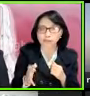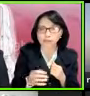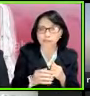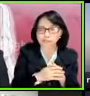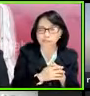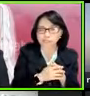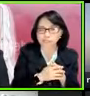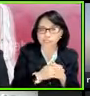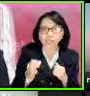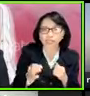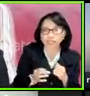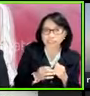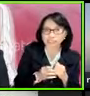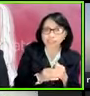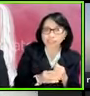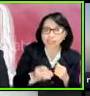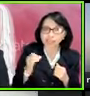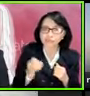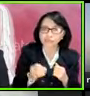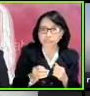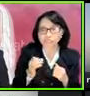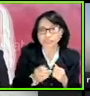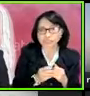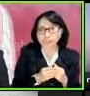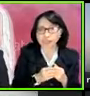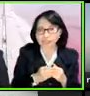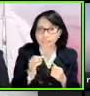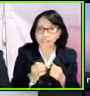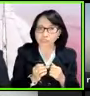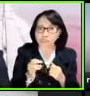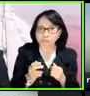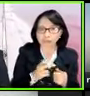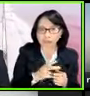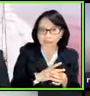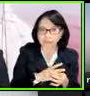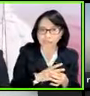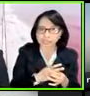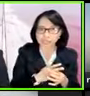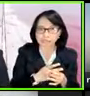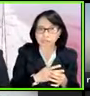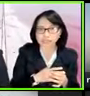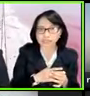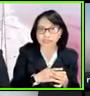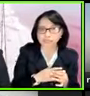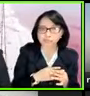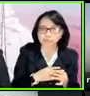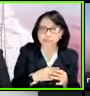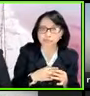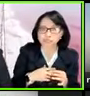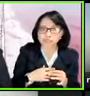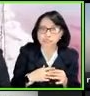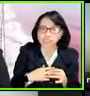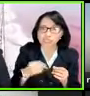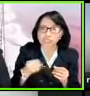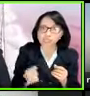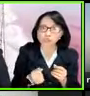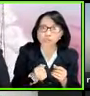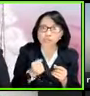1-6 Saya ulangi lagi efesus 3 ayat 1-6 saya akan membacakannya